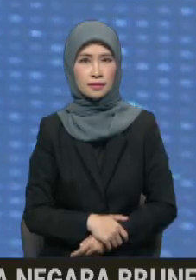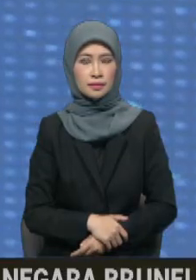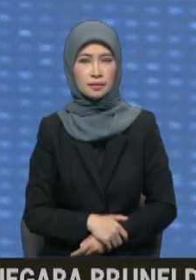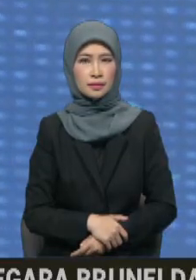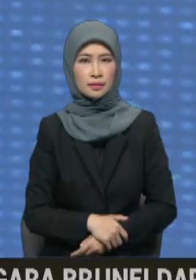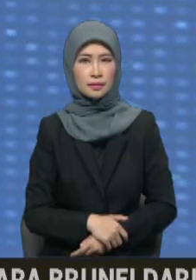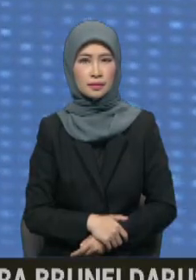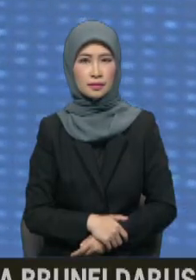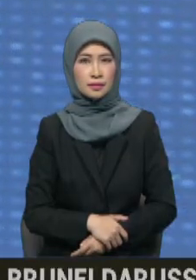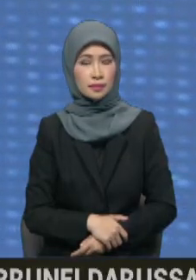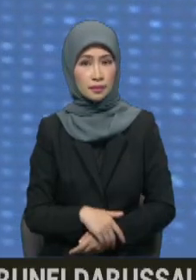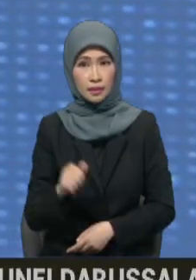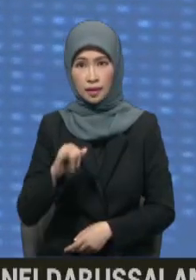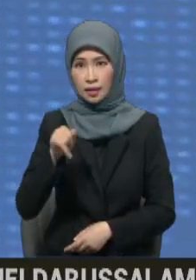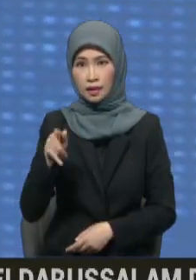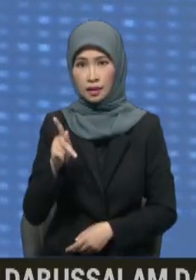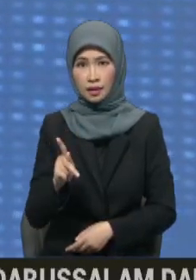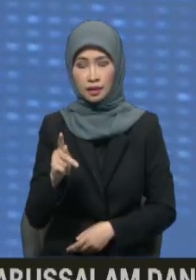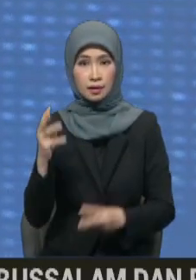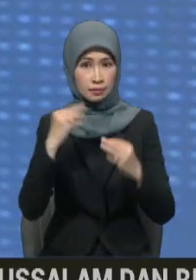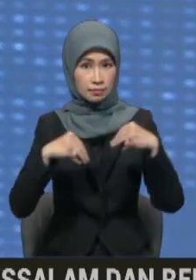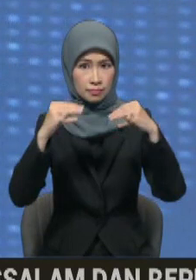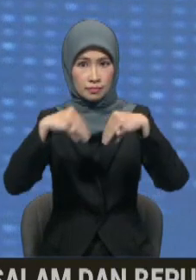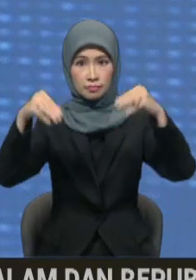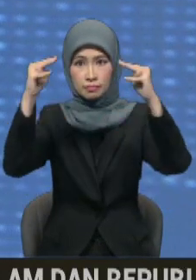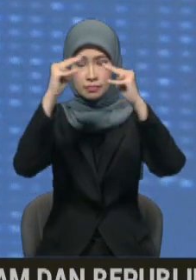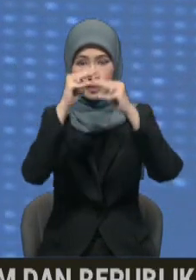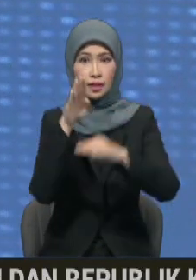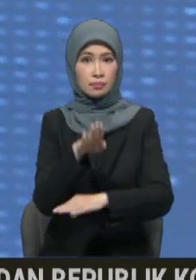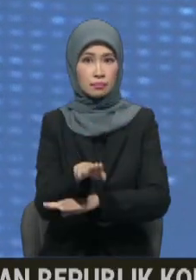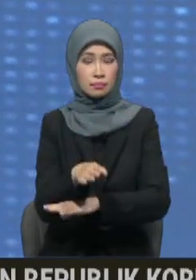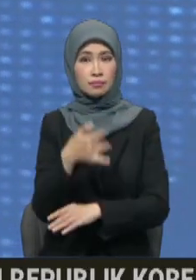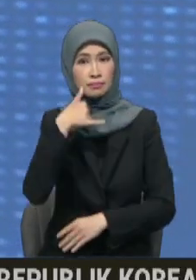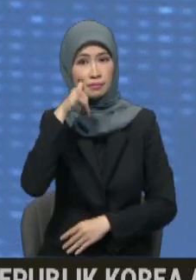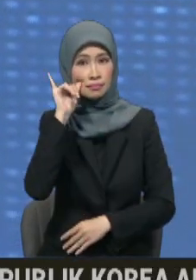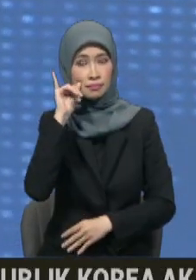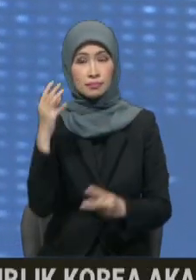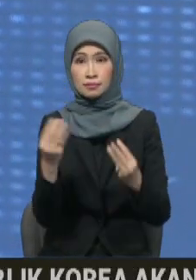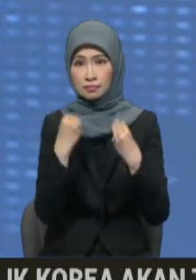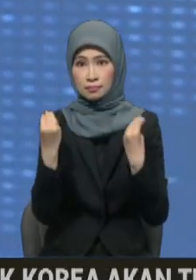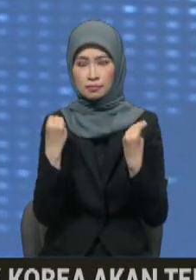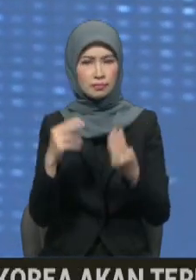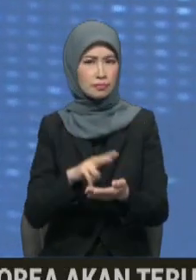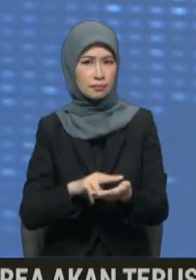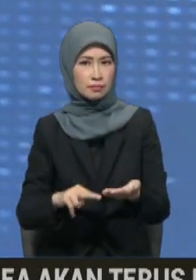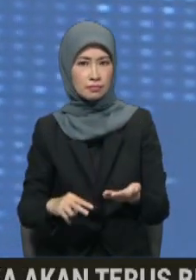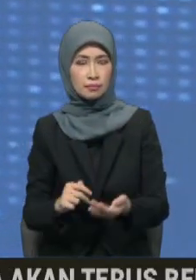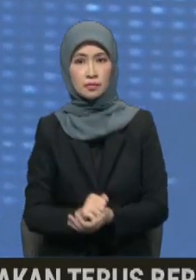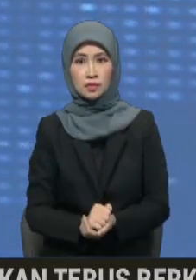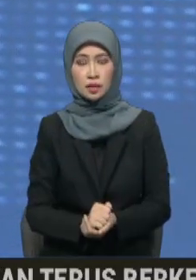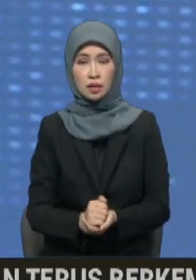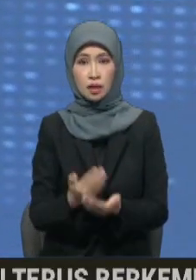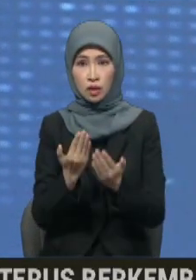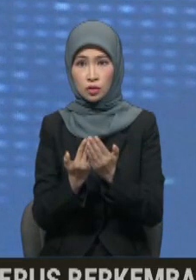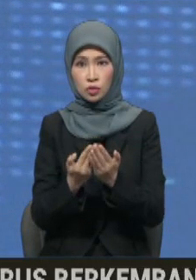yayasan jawatankuasa takmir masjid Kampung kilanas lewat petang kelmarin mengadakan Majlis membaca Surah Yasin Tahlil dan doa arwah